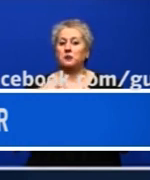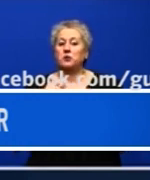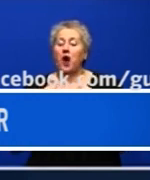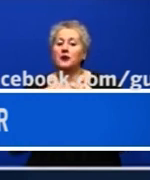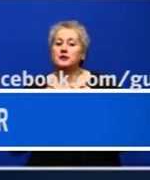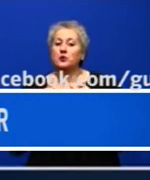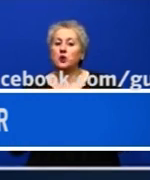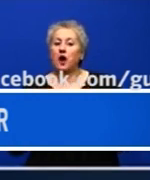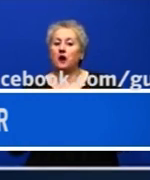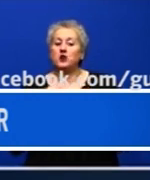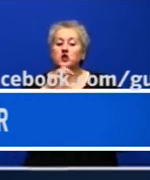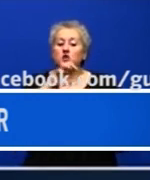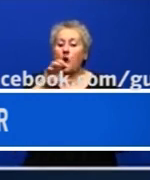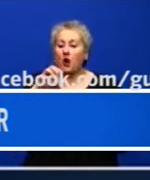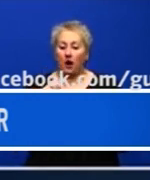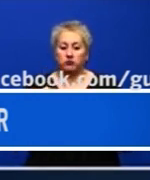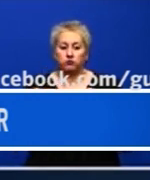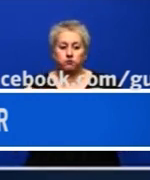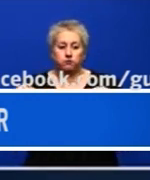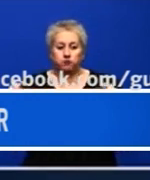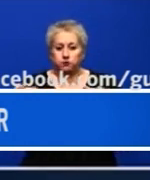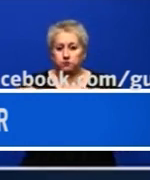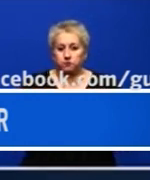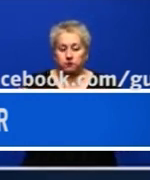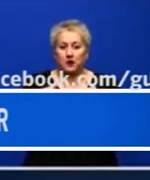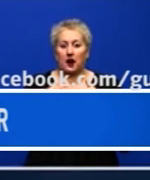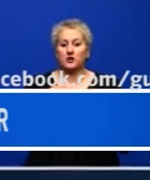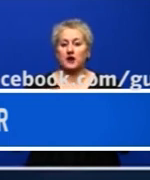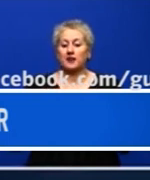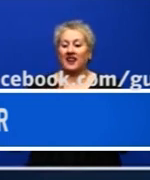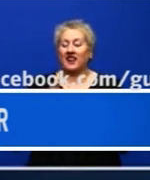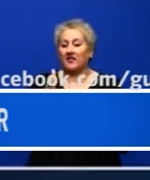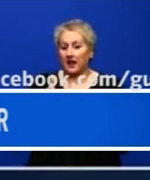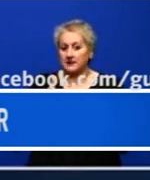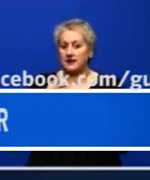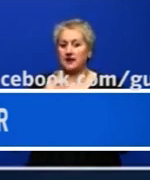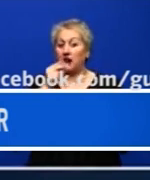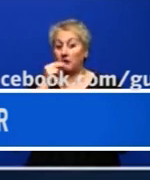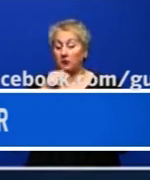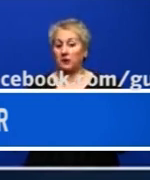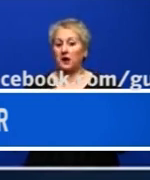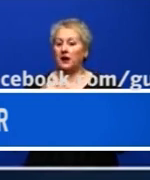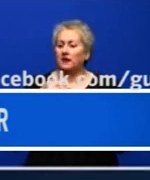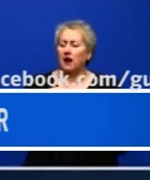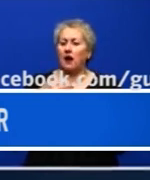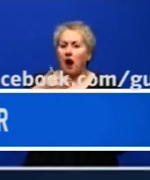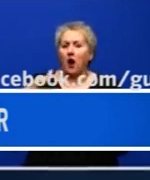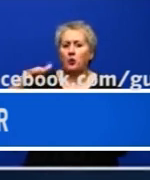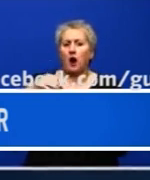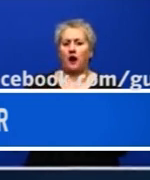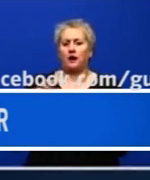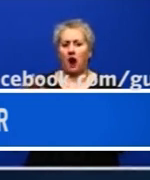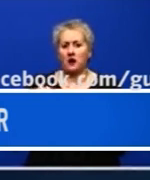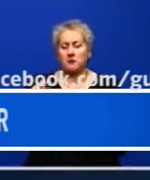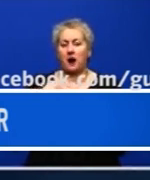asigura zona, de a asigura ca aceste intervenții, indiferent dacă vorbim de alungare, tranquilizare,